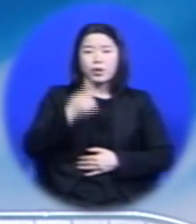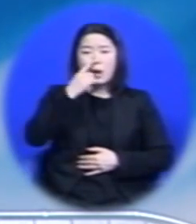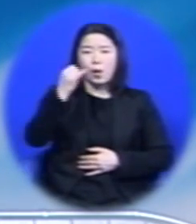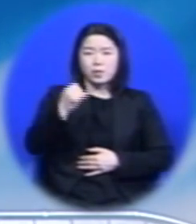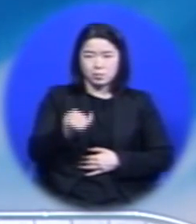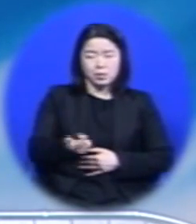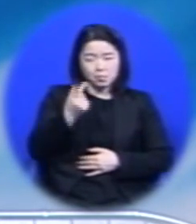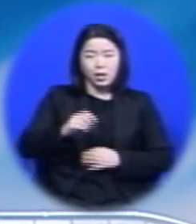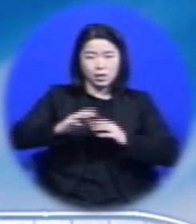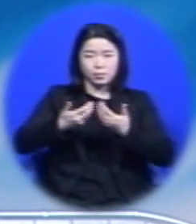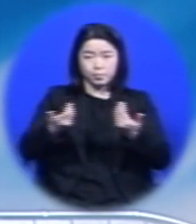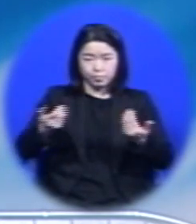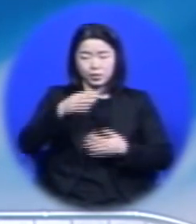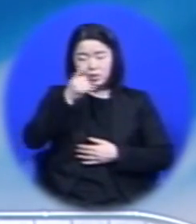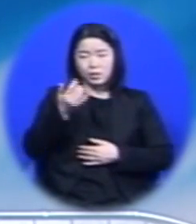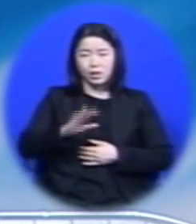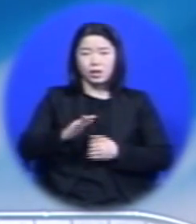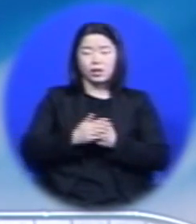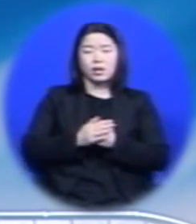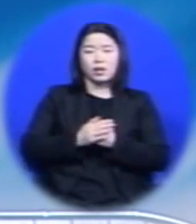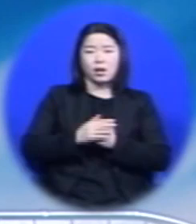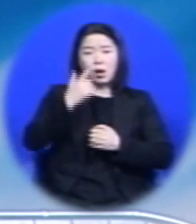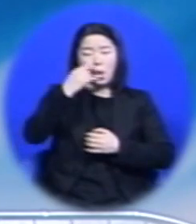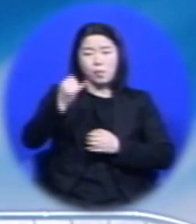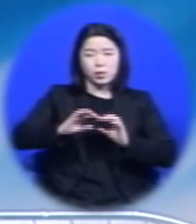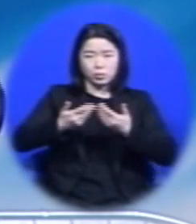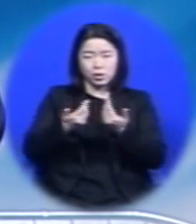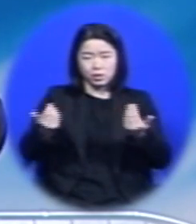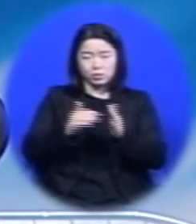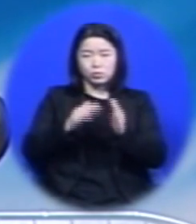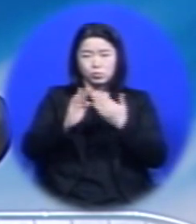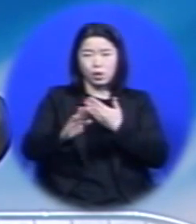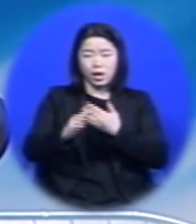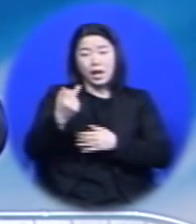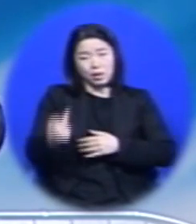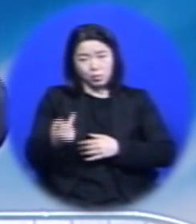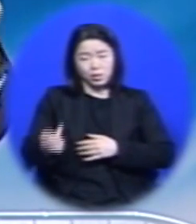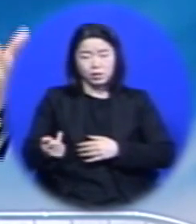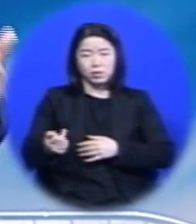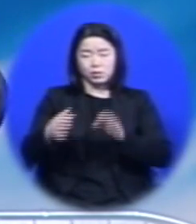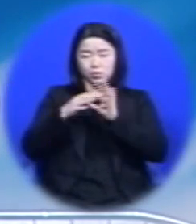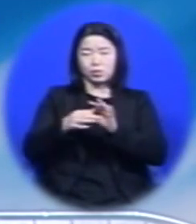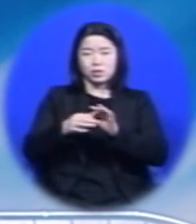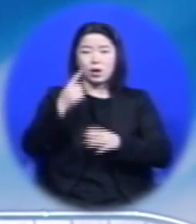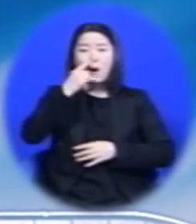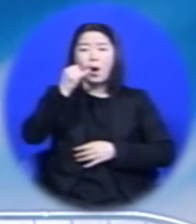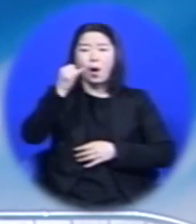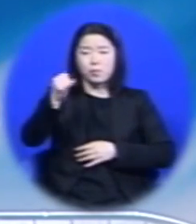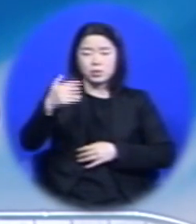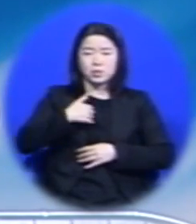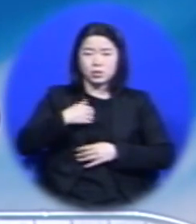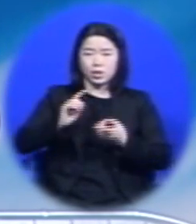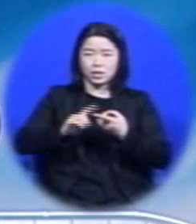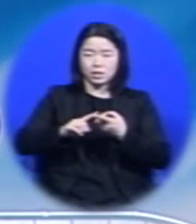일직 돌아가셨는데 저희 어머님이 돌아가시고 난 다음에 동생들을 통해서 어머님이 저서